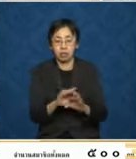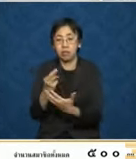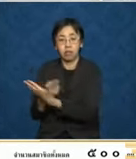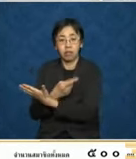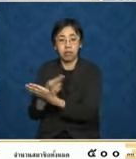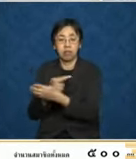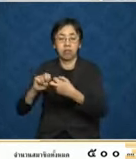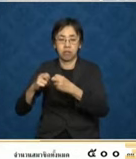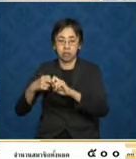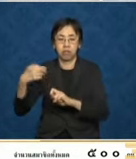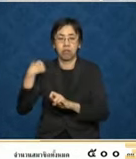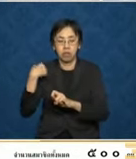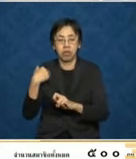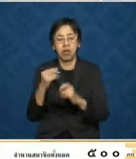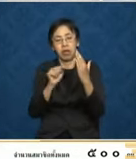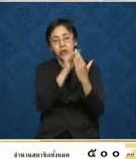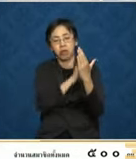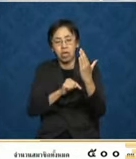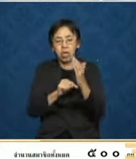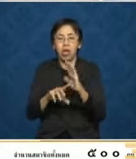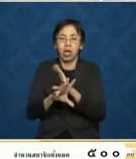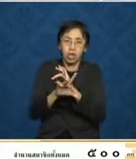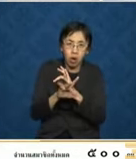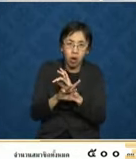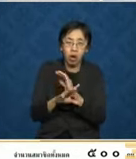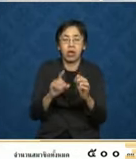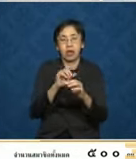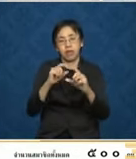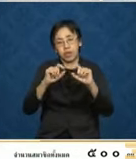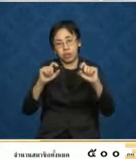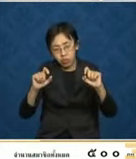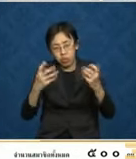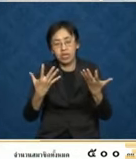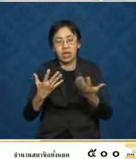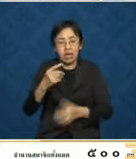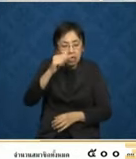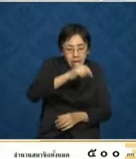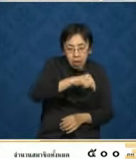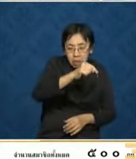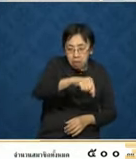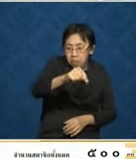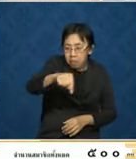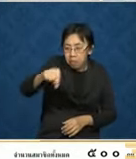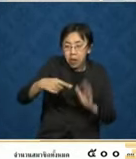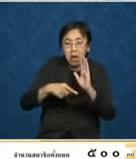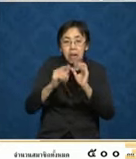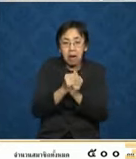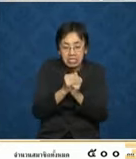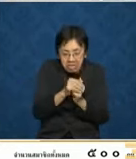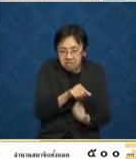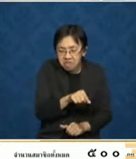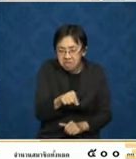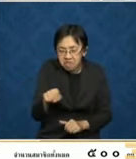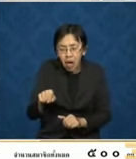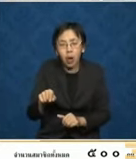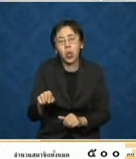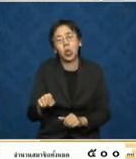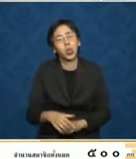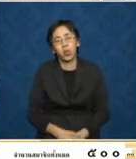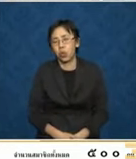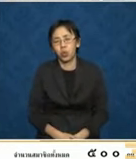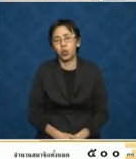อยู่นะครับตอนนี้ลามไปทั่วครับท่านประธานระยองเองเพชรบูรณ์เองนะครับตอนนี้ไปปราจีนบุรีหลายพื้นที่เลยตอนนี้แพร่กระจายไปมากฉะ